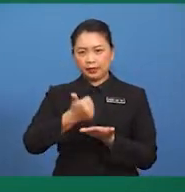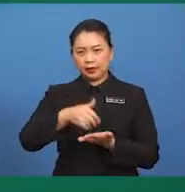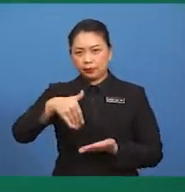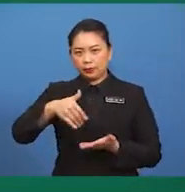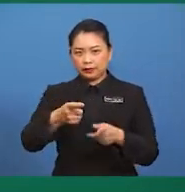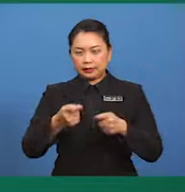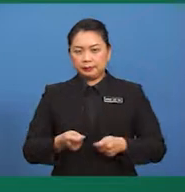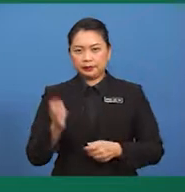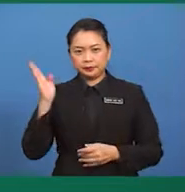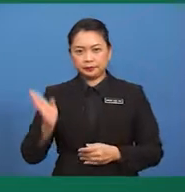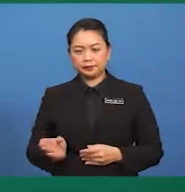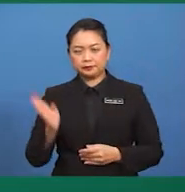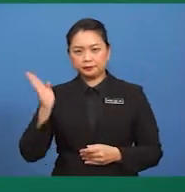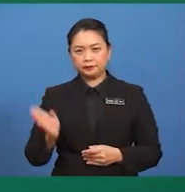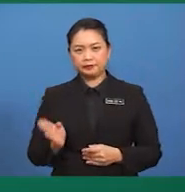terima debit